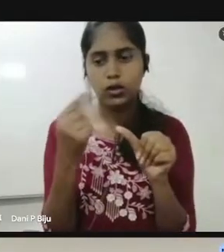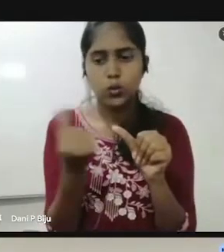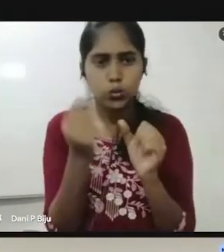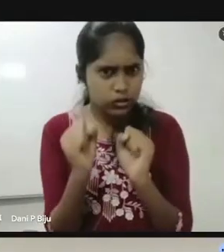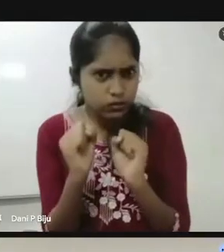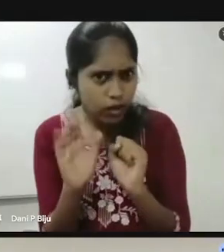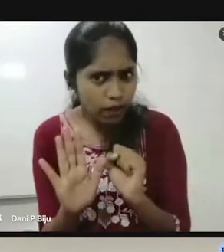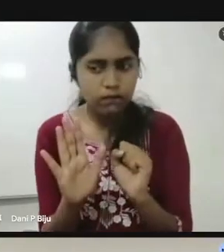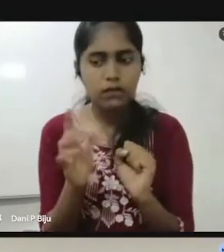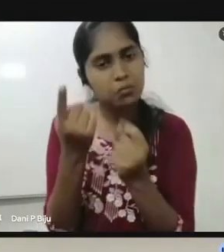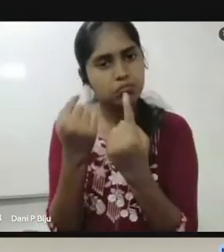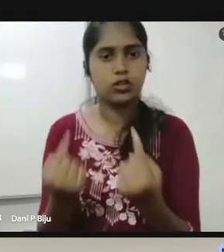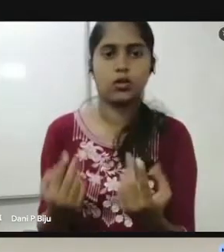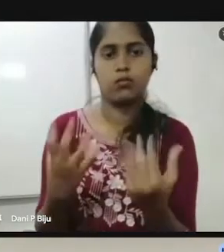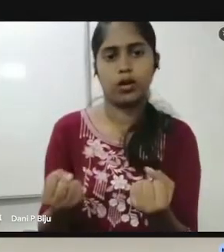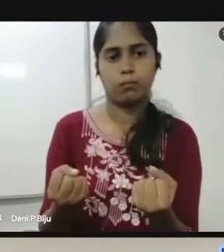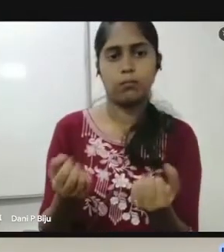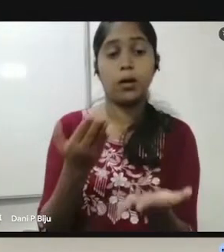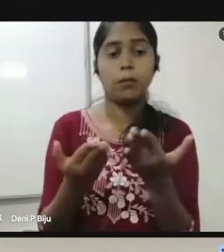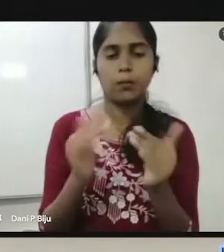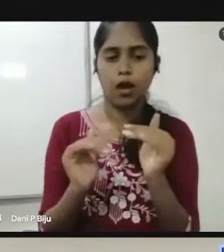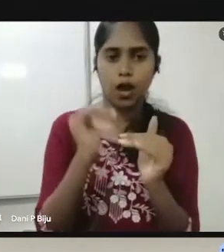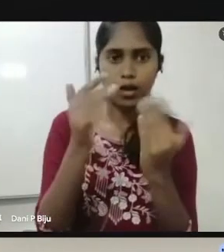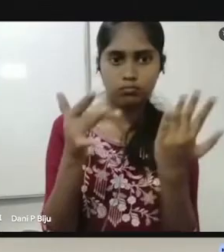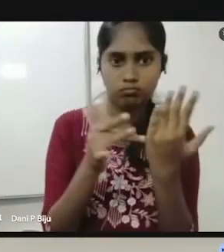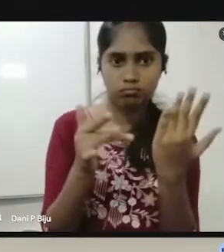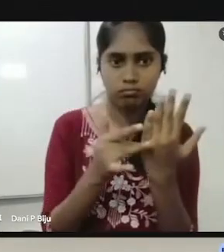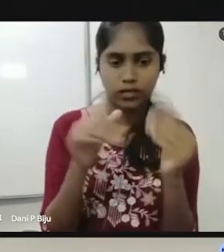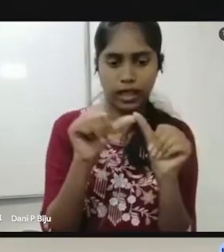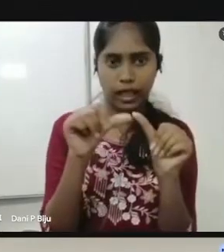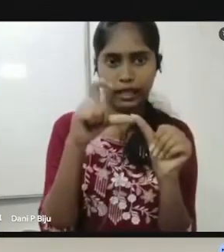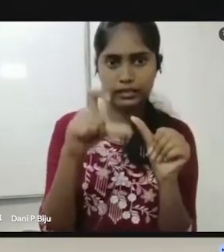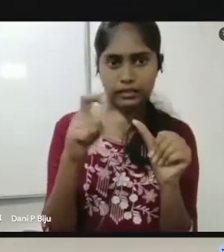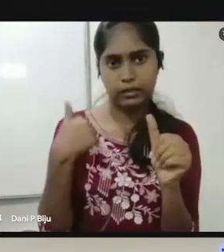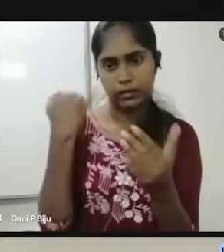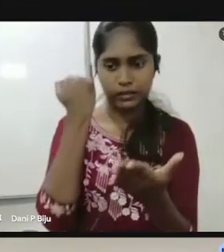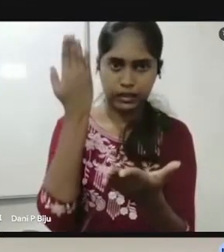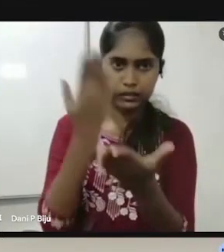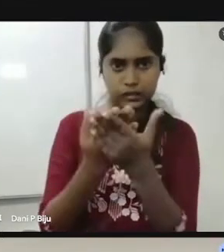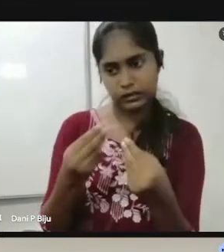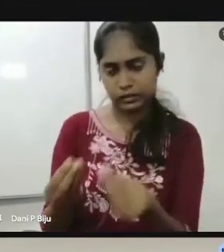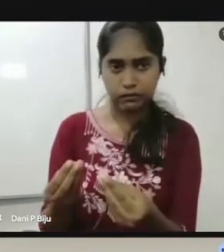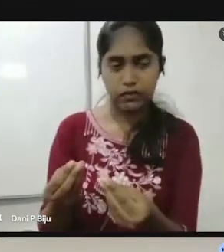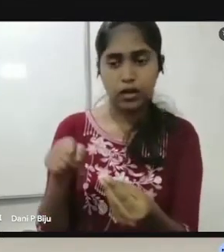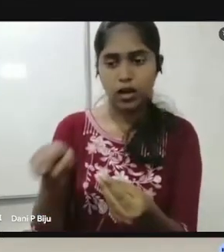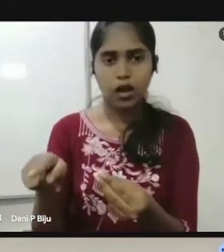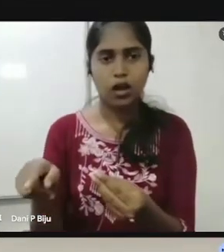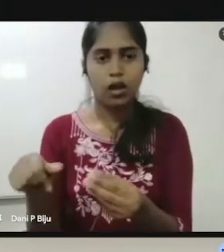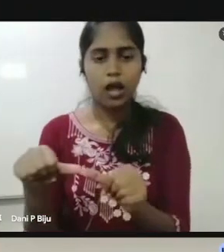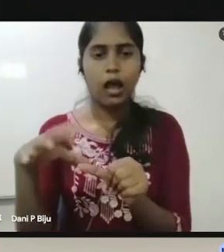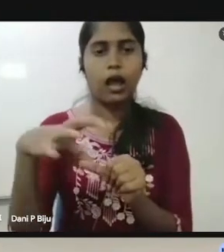അവർക്ക് കൊടുക്കുന്നത്, ചിലപ്പോൾ അവർക്ക് അത് വാങ്ങിക്കാനുള്ള ഒരു ഫിനാൻഷ്യൽ പ്രശ്നം ഉണ്ടായിരിക്കും, അത് ചിലപ്പോൾ ഒരു തടസ്സമായിരിക്കാം. അല്ലെ ചില ഡിവൈസസ് നമുക്ക്